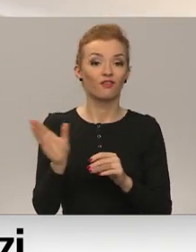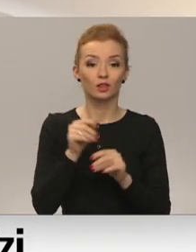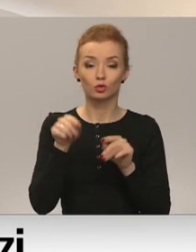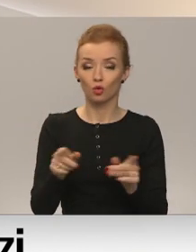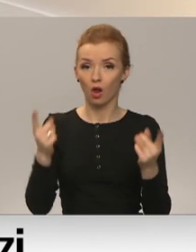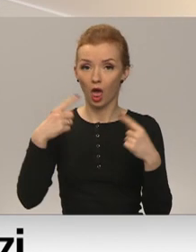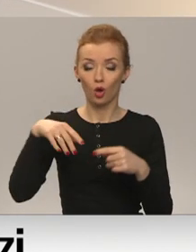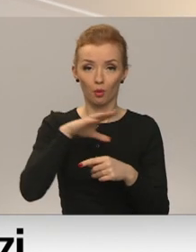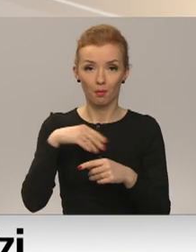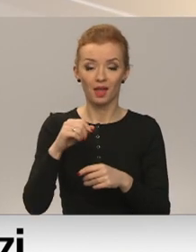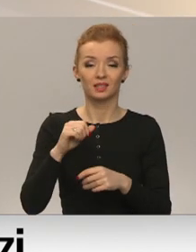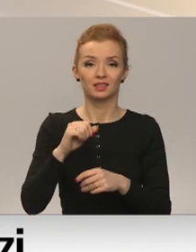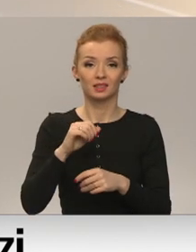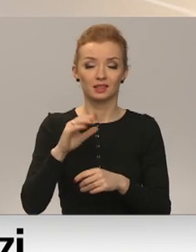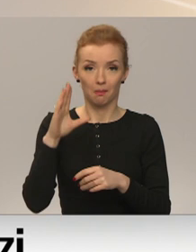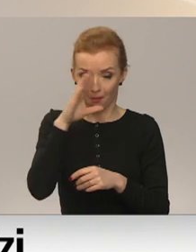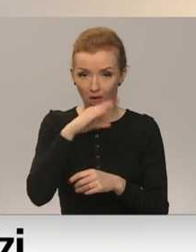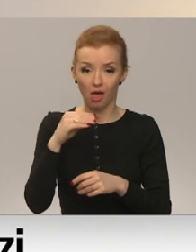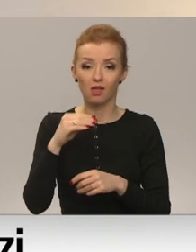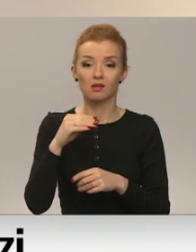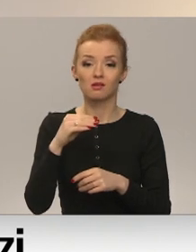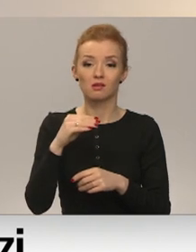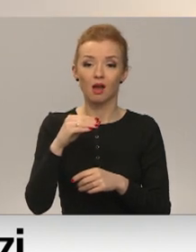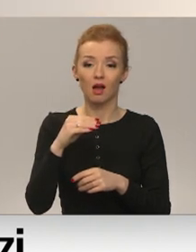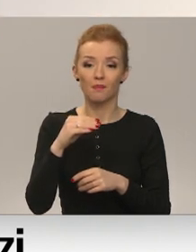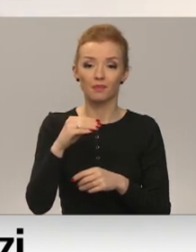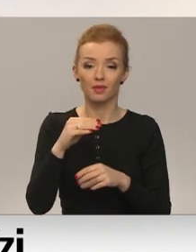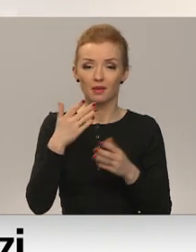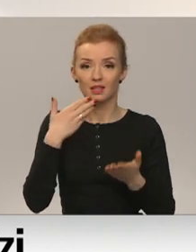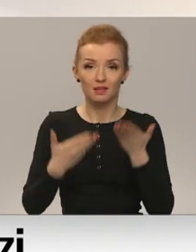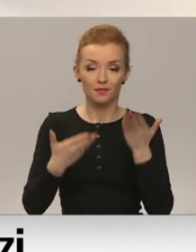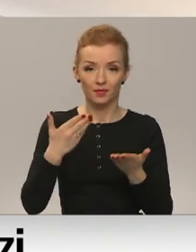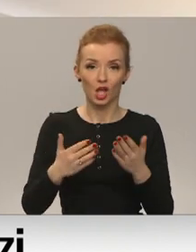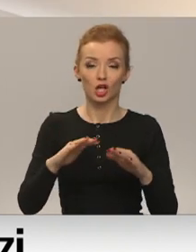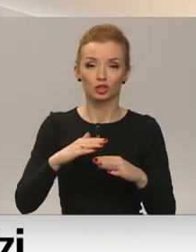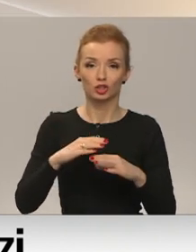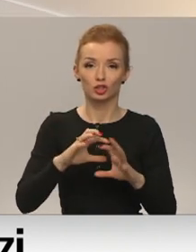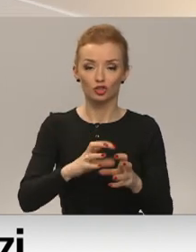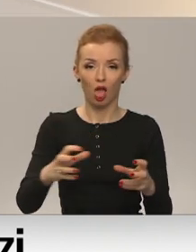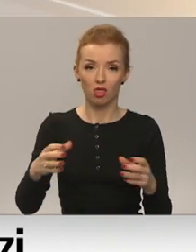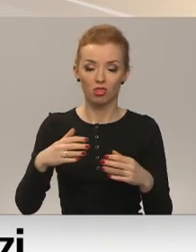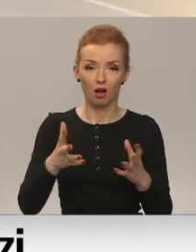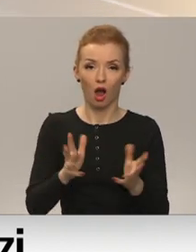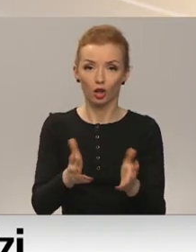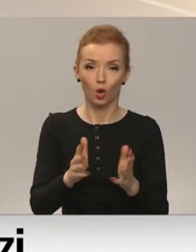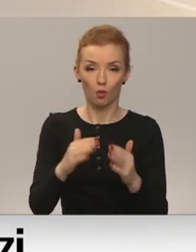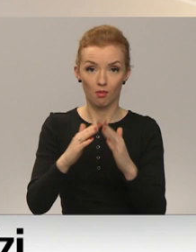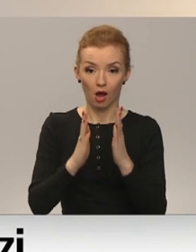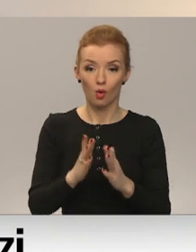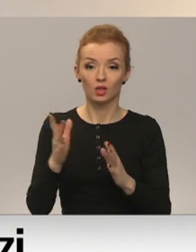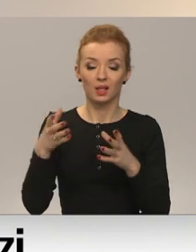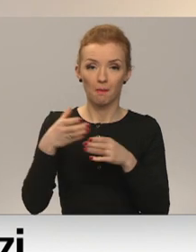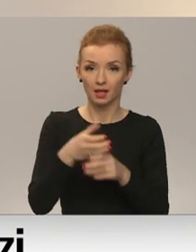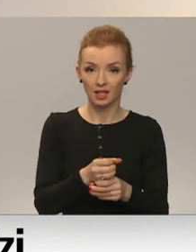mēs spējām gan ar testēšanā esošo šķeldu skatlumāju samazināt ietekmi,